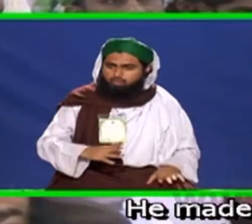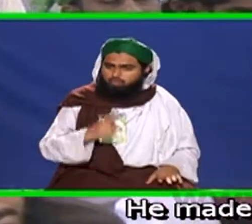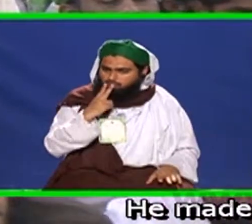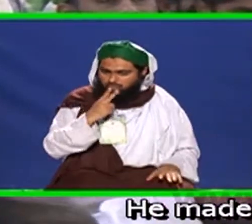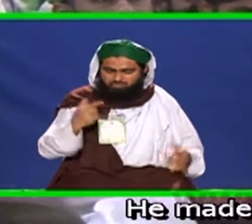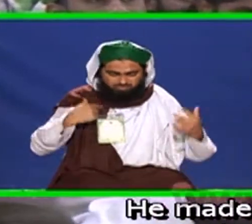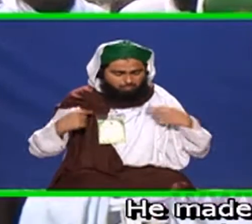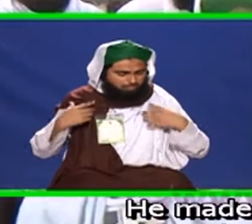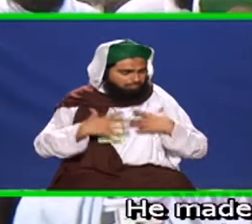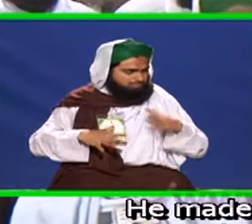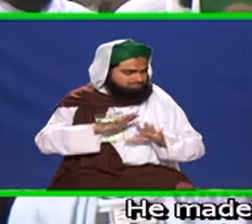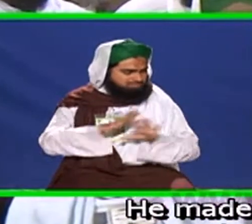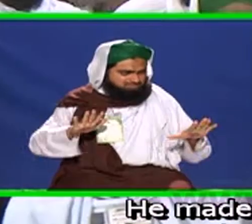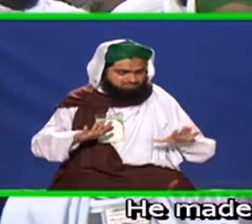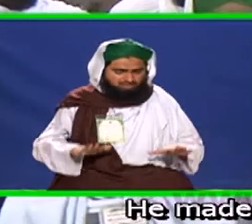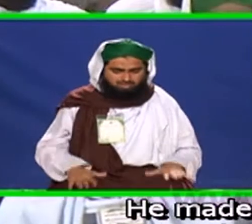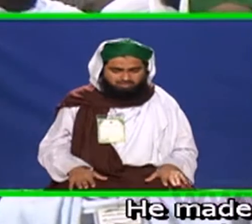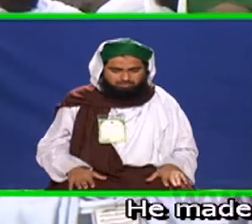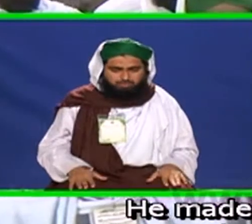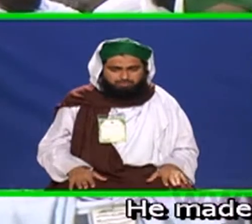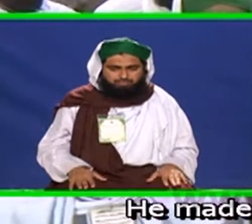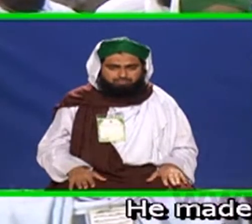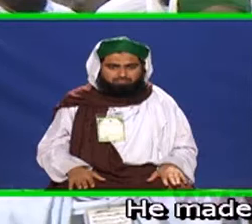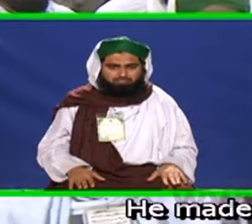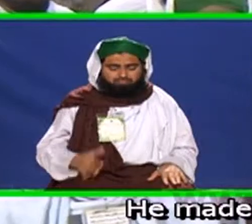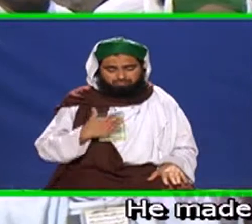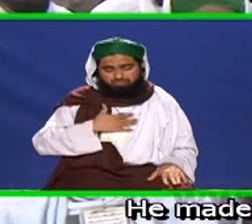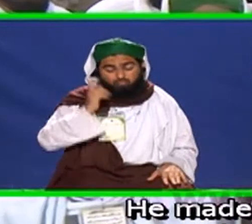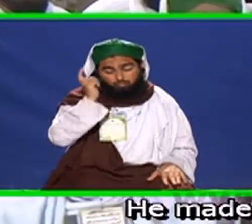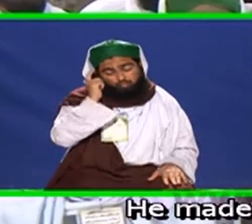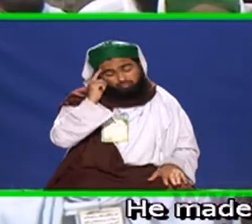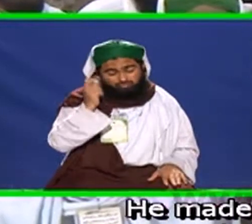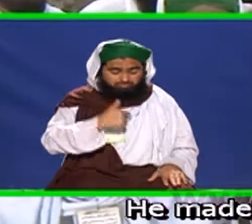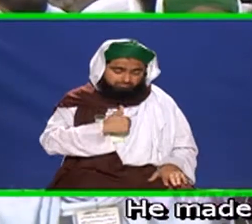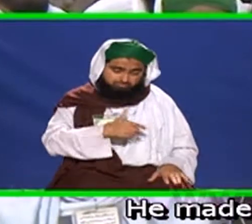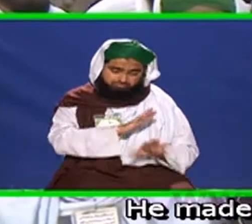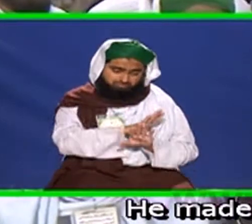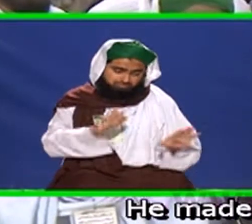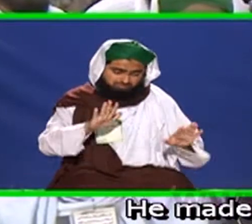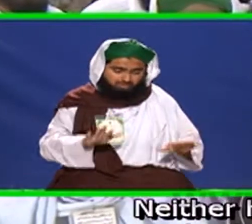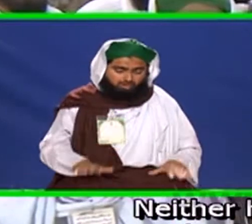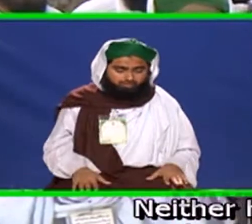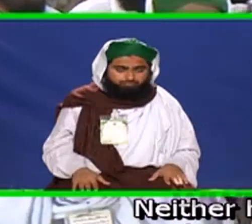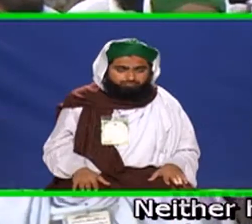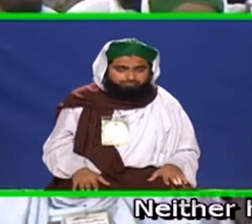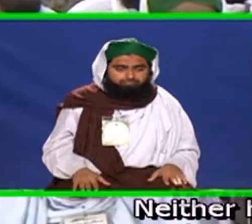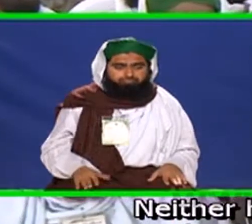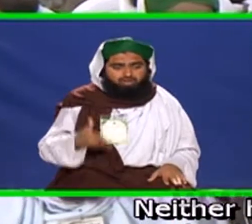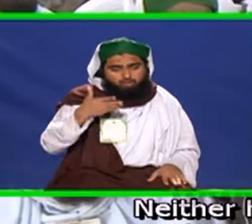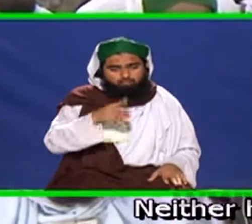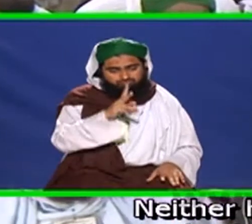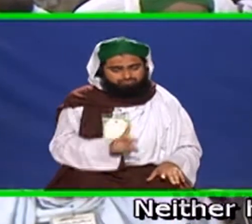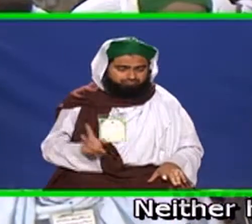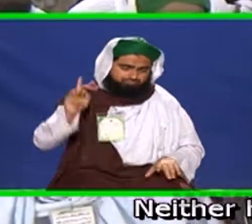میں بالکل صاف کر لیا اس نے. اب اس گھوڑے پر بڑے احتیاط سے وہ سوار، نہ پاؤں میں جوتا نہ